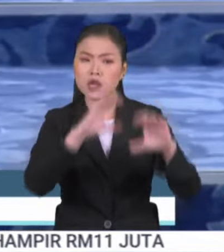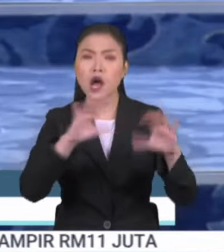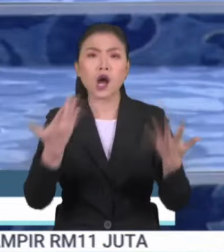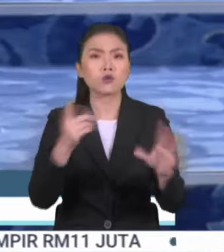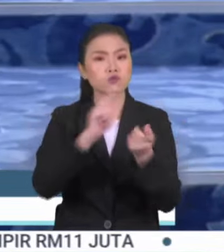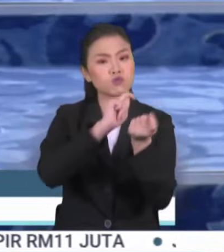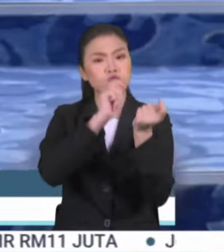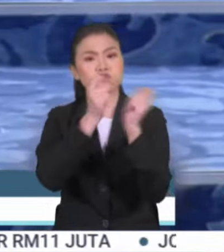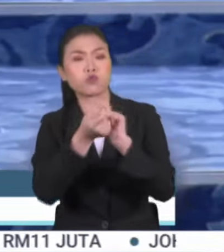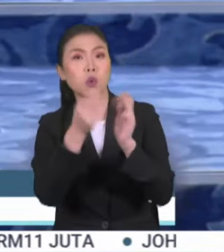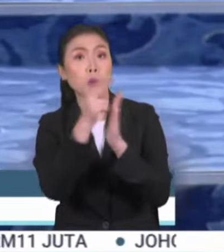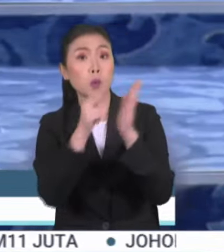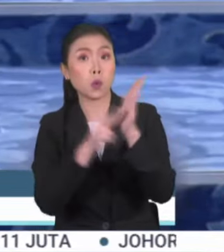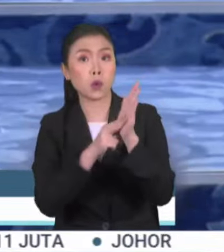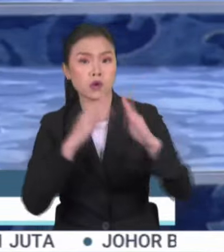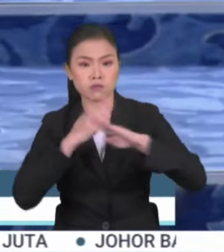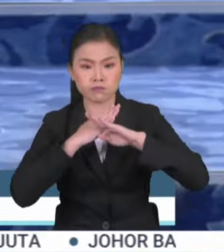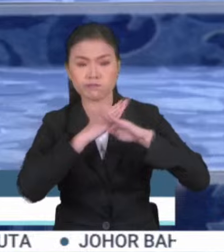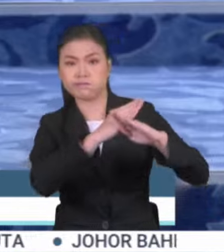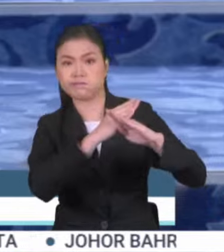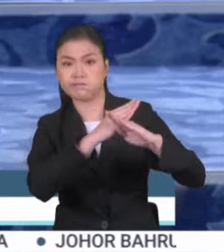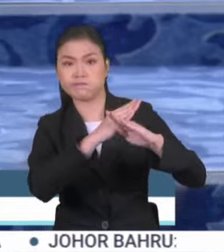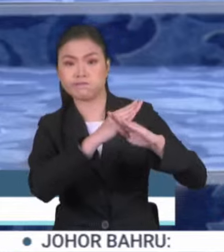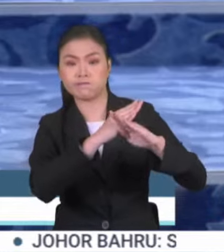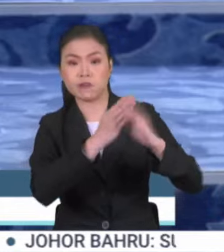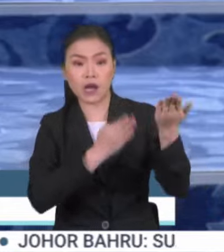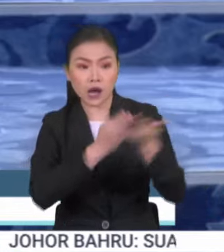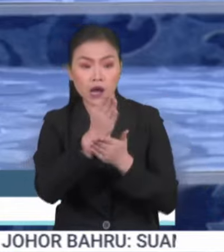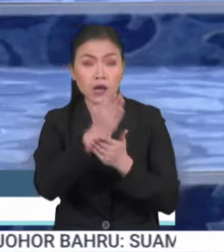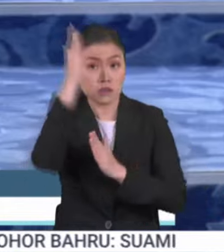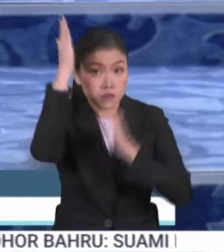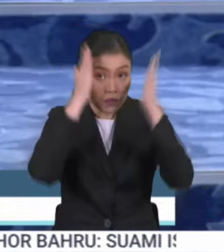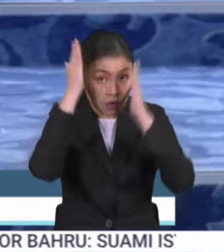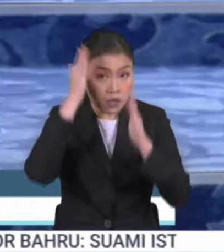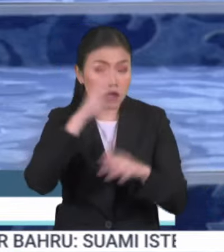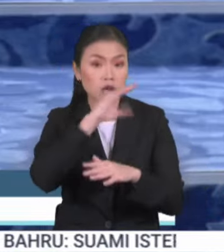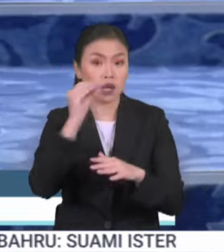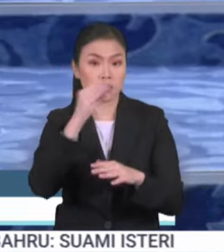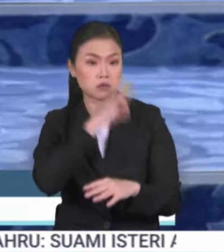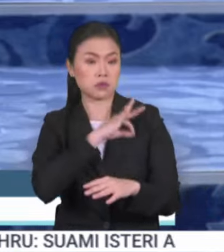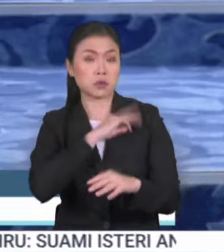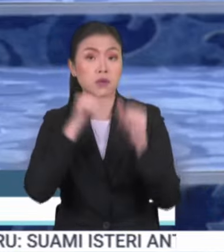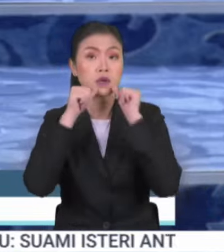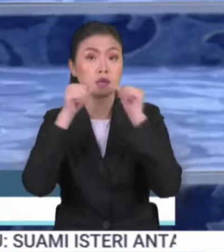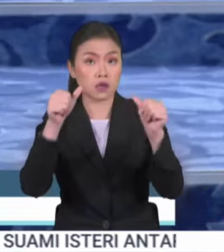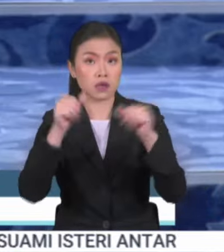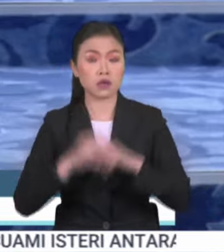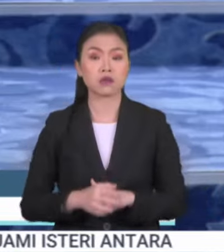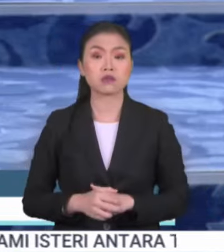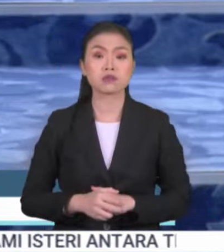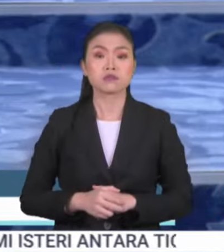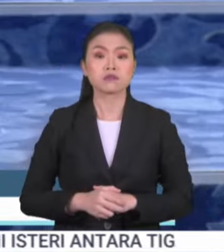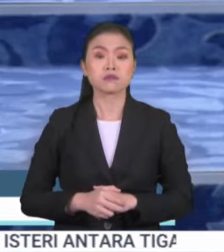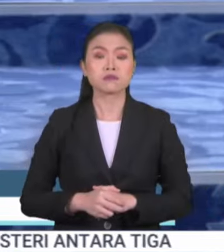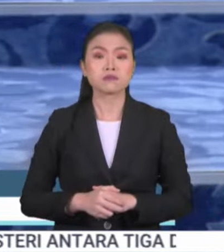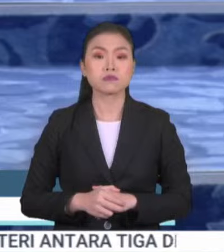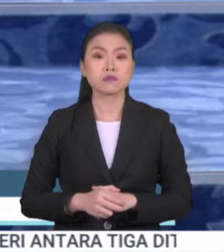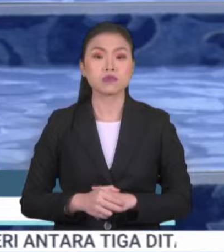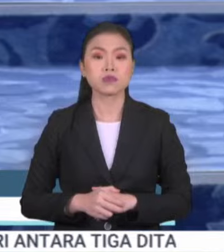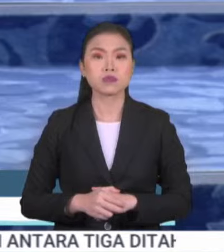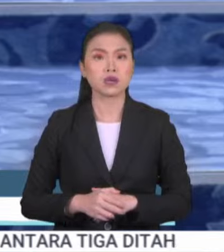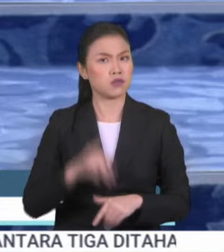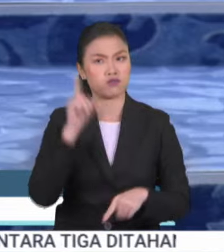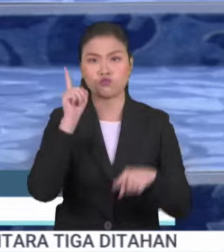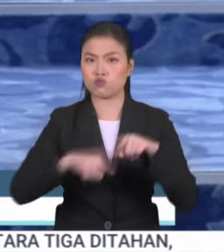undang-undang supaya kita pertahankan hak negara dan hak dan kepentingan awam. Dan dia tentunya tidak